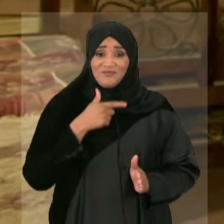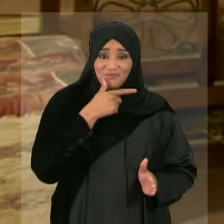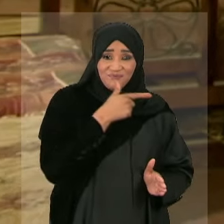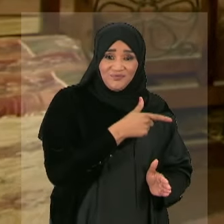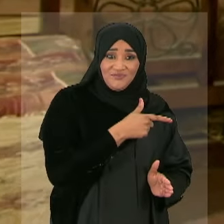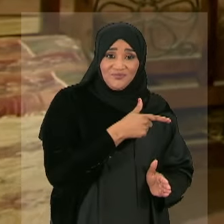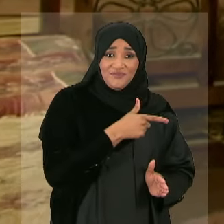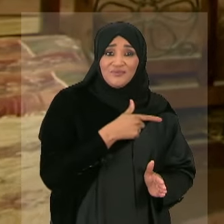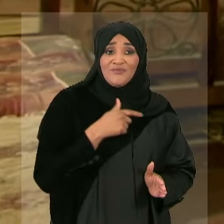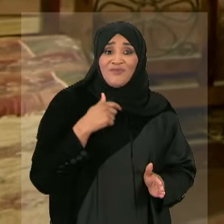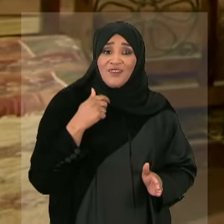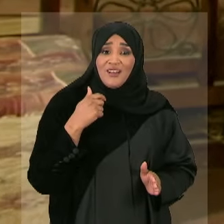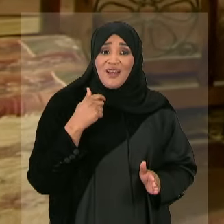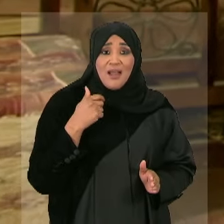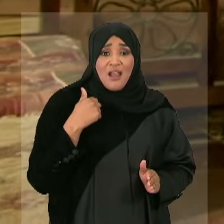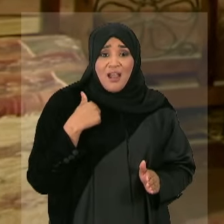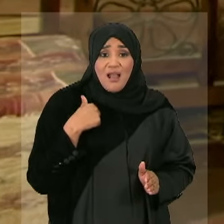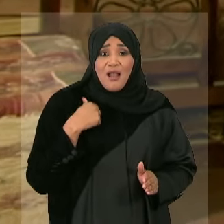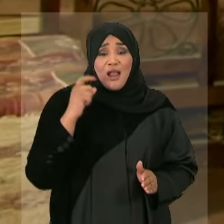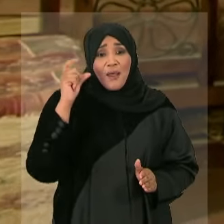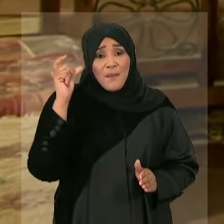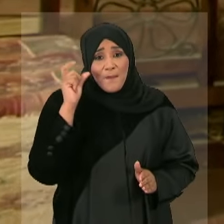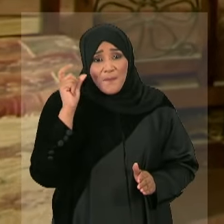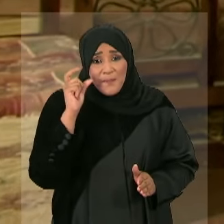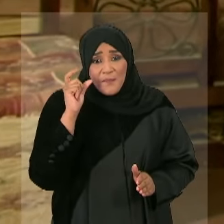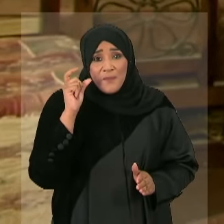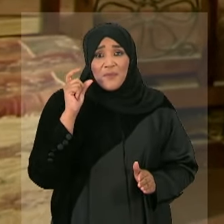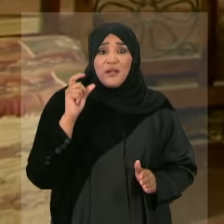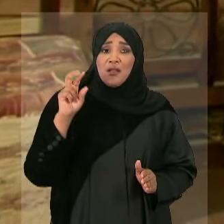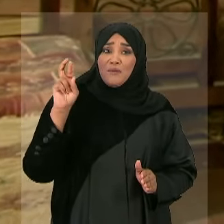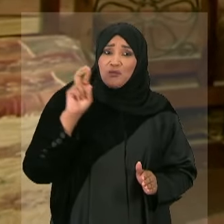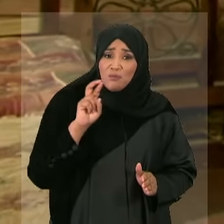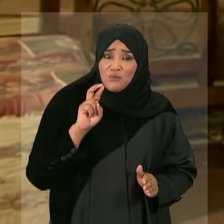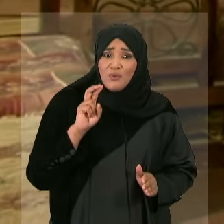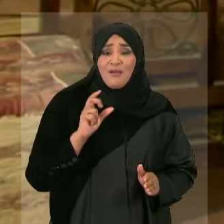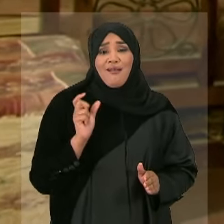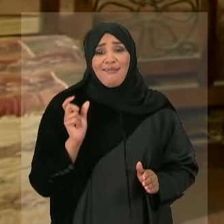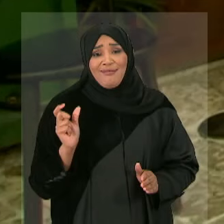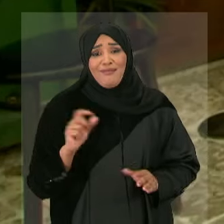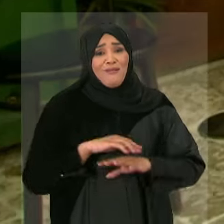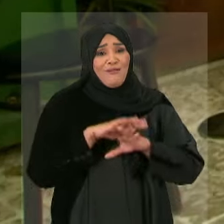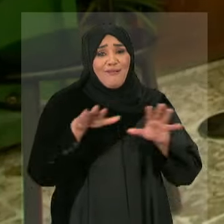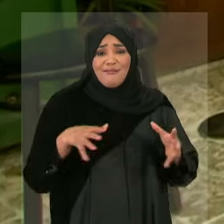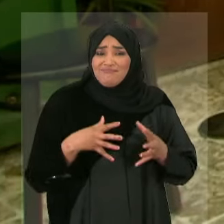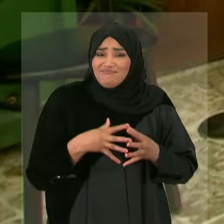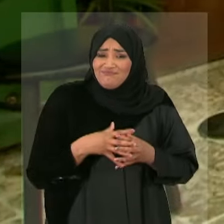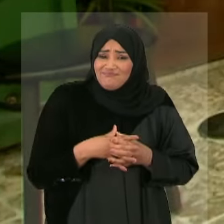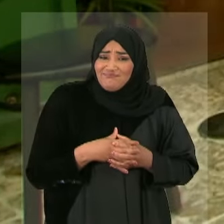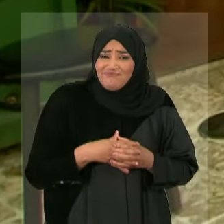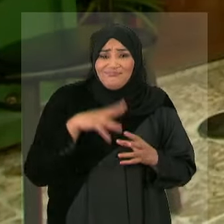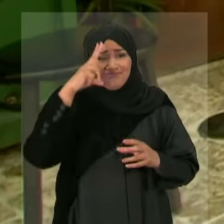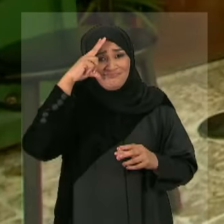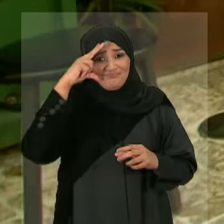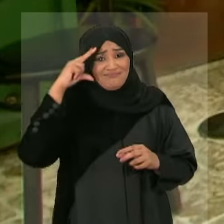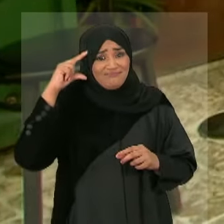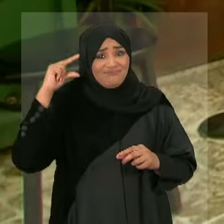وعائلة الأنبياء ستنا مريم وبني عمران كلهن إلهن ارتباط في هاي المدينة الجميلة. إحنا رمضان نشعر